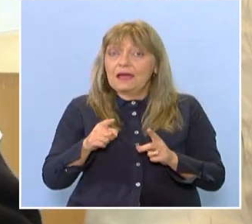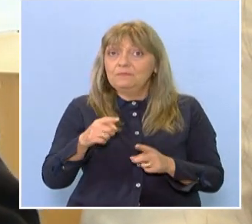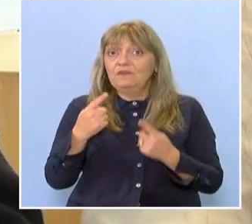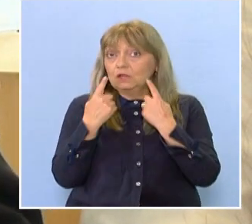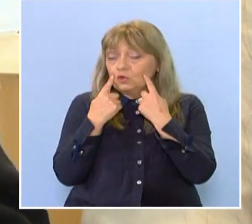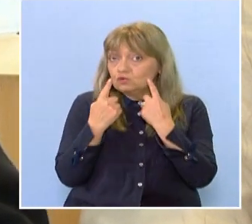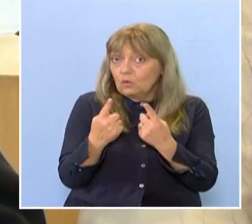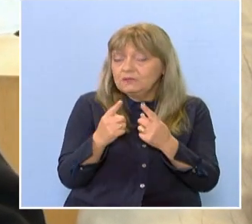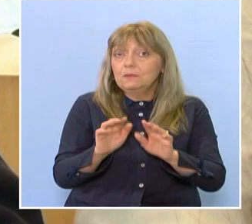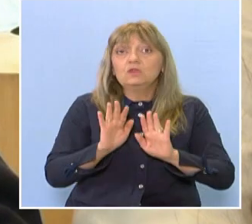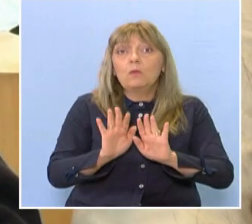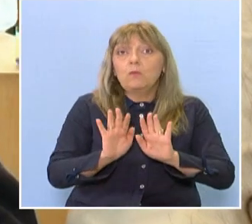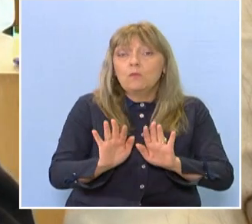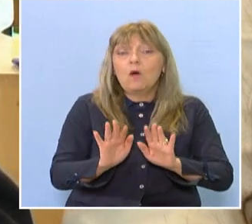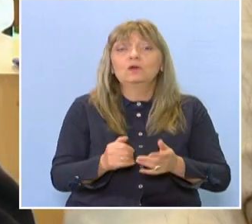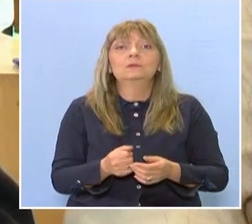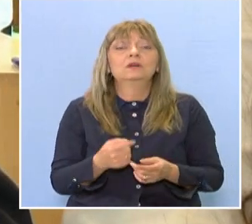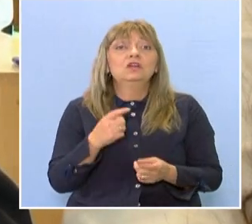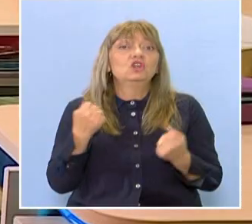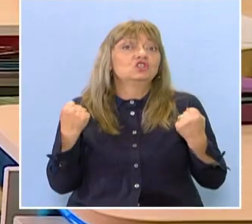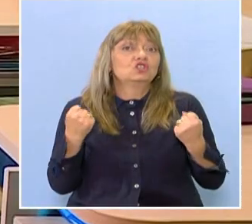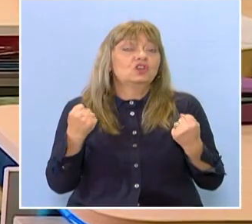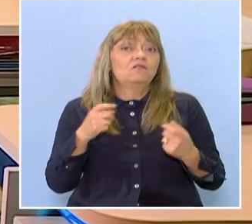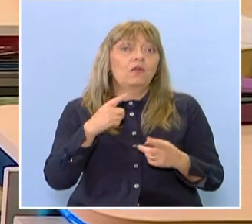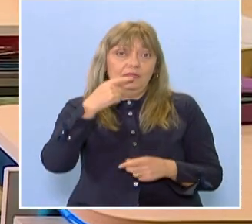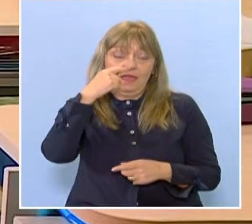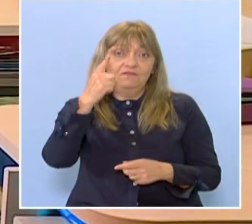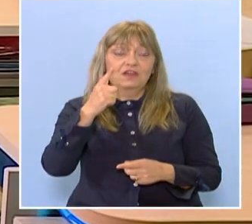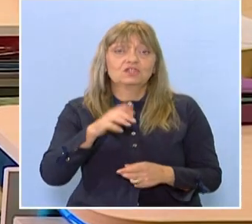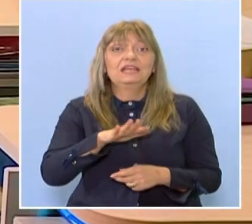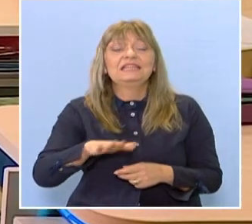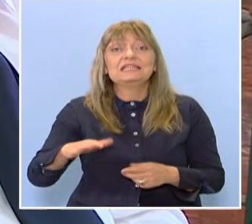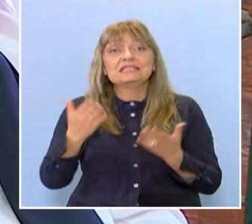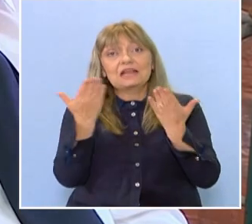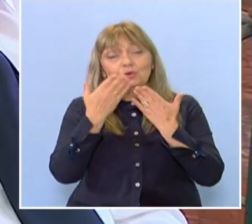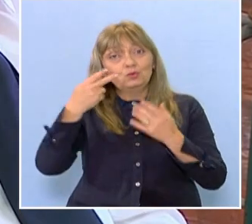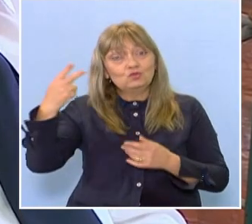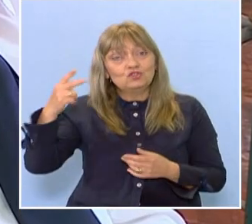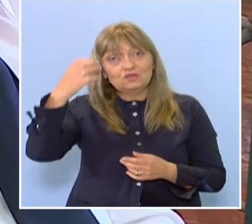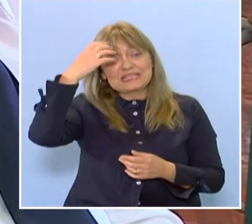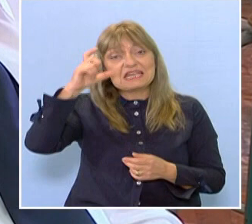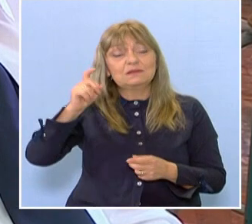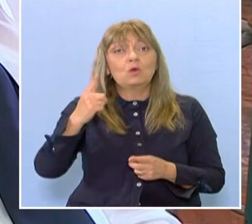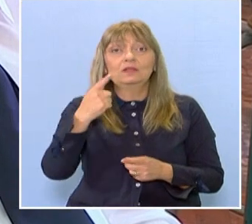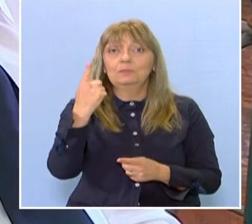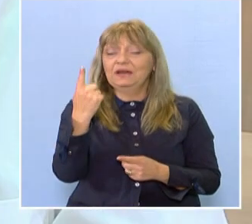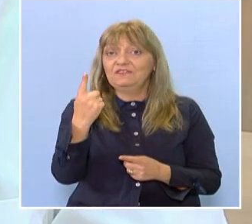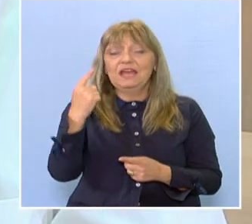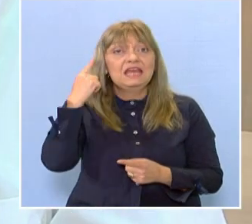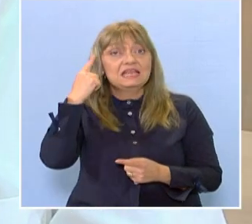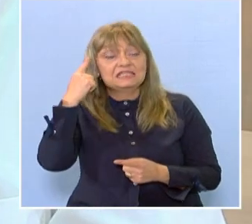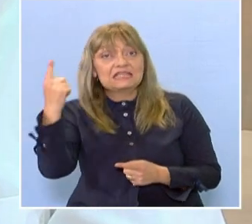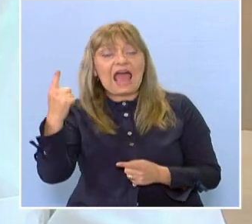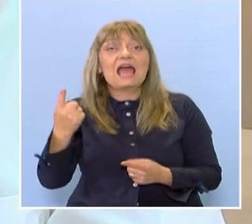му помогнем, тъй като живота е много важен. Децата от Цар Симеон I вече знаят този най-важен урок с помощта на